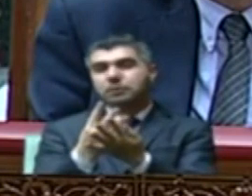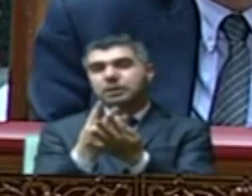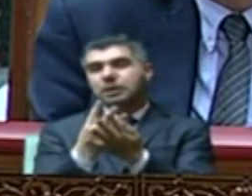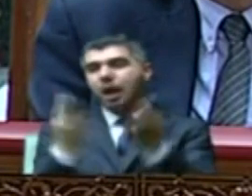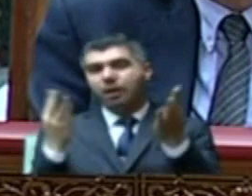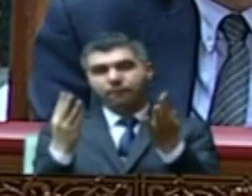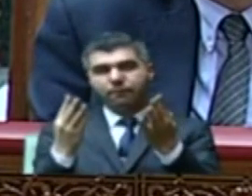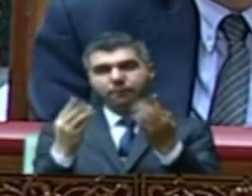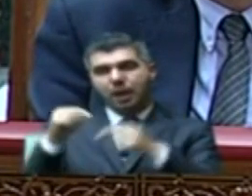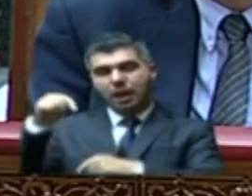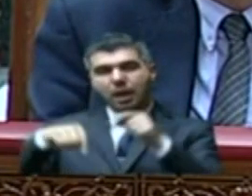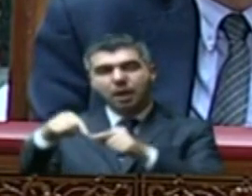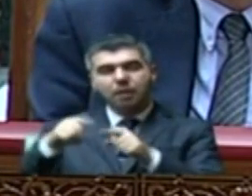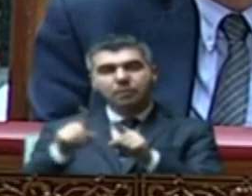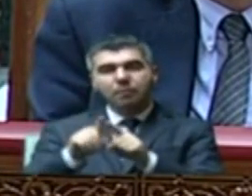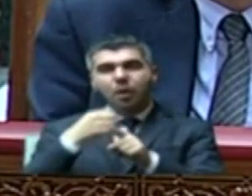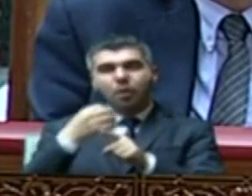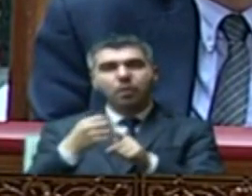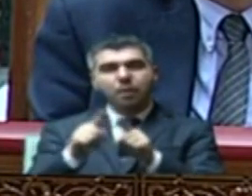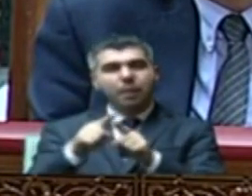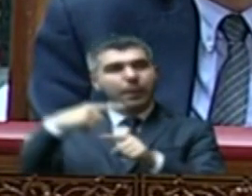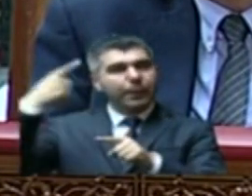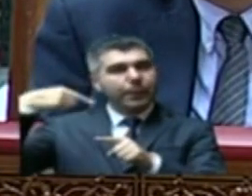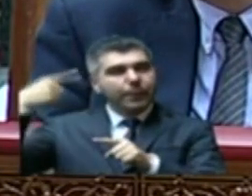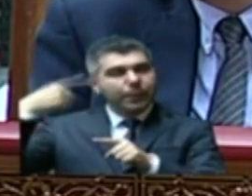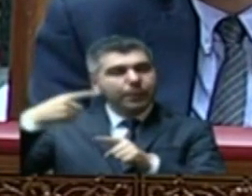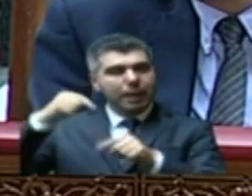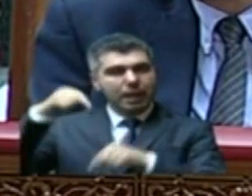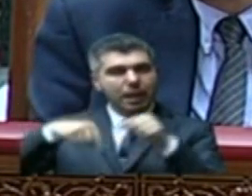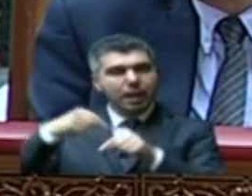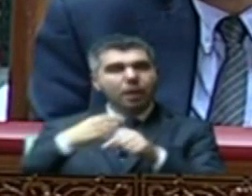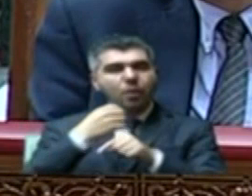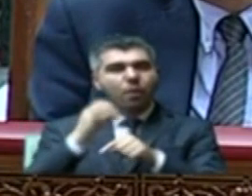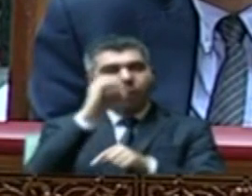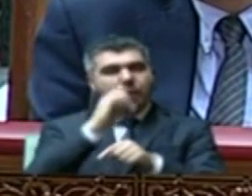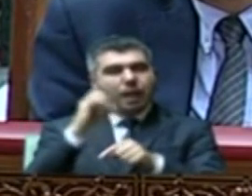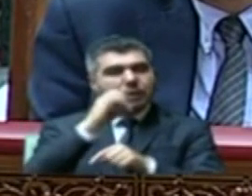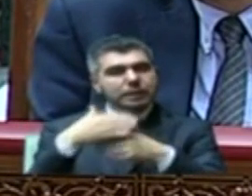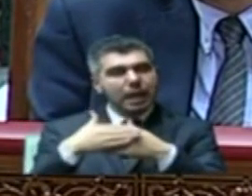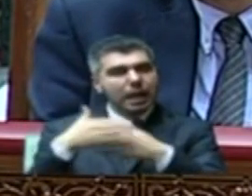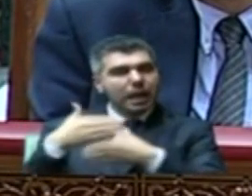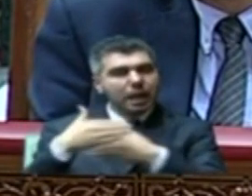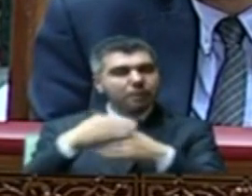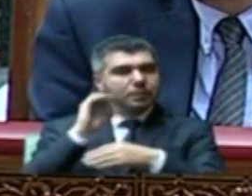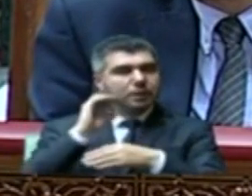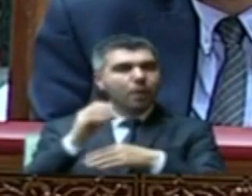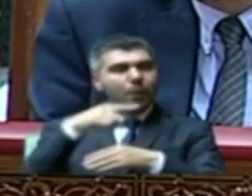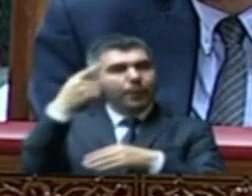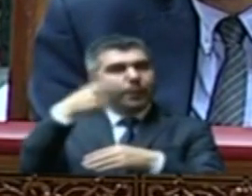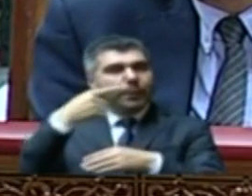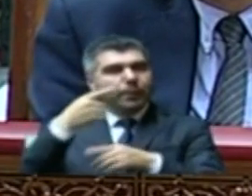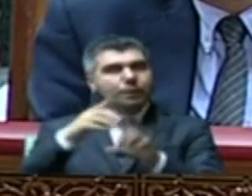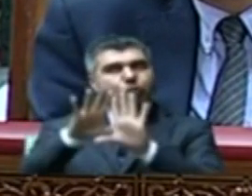الطاقه النظيفه، اخف النير اللي فيها الطاقه الريحيه، طرفايا اللي فيها الطاقه الريحيه، الشيره اللي فيها محطه